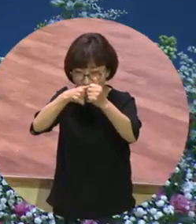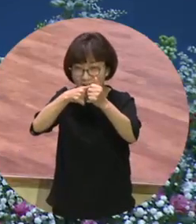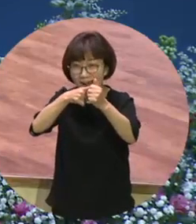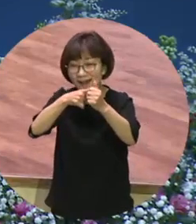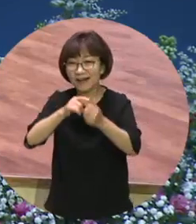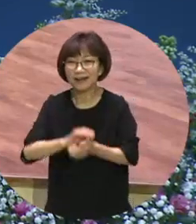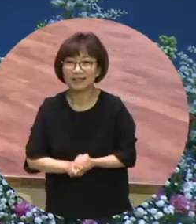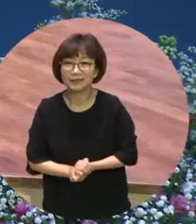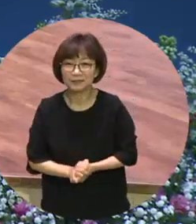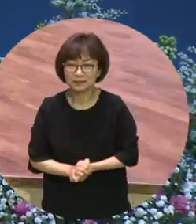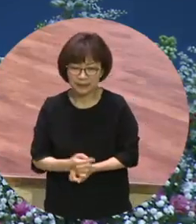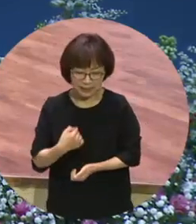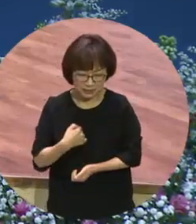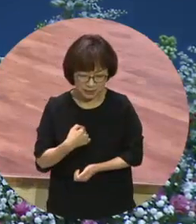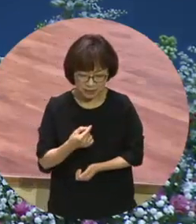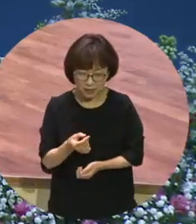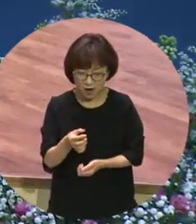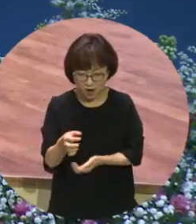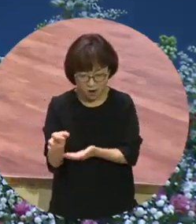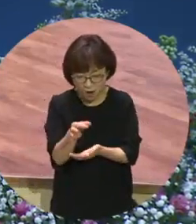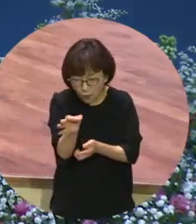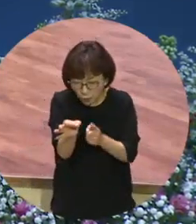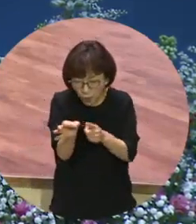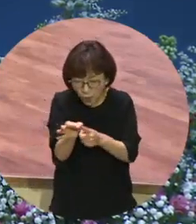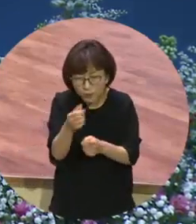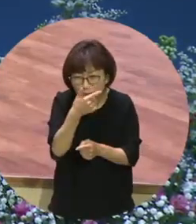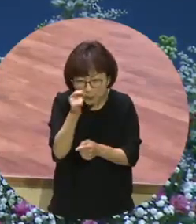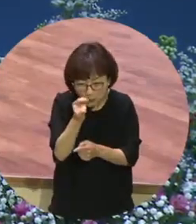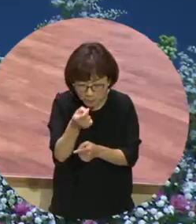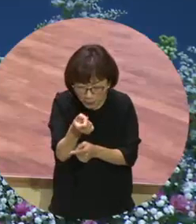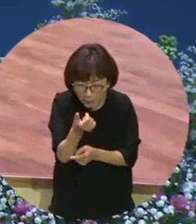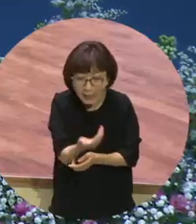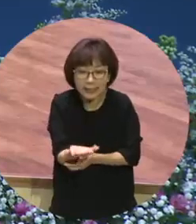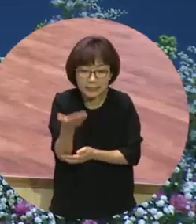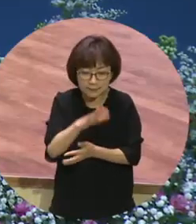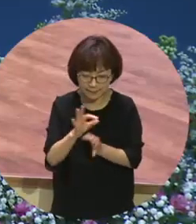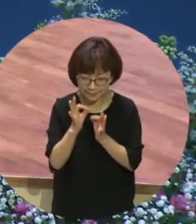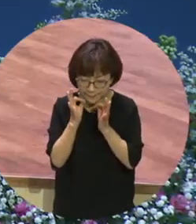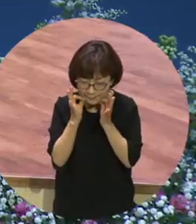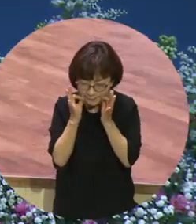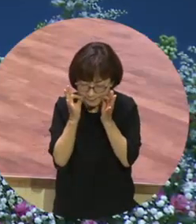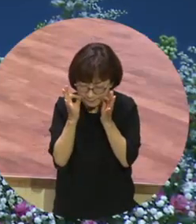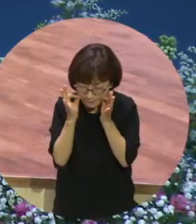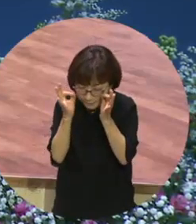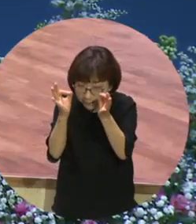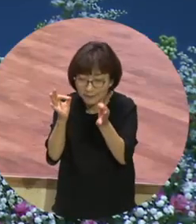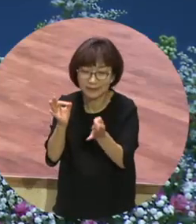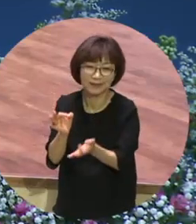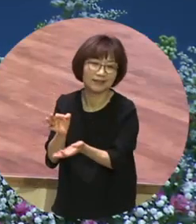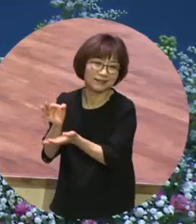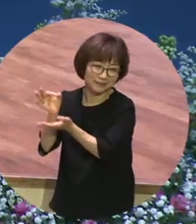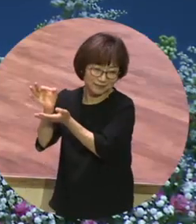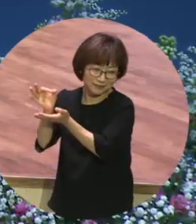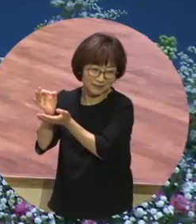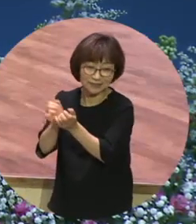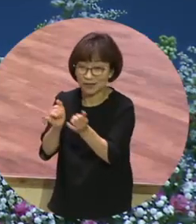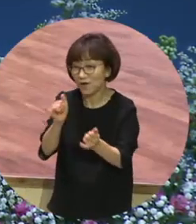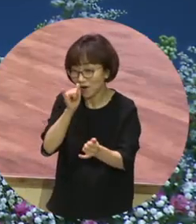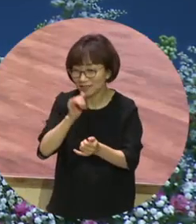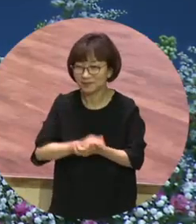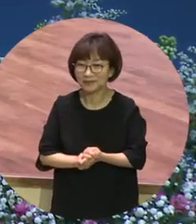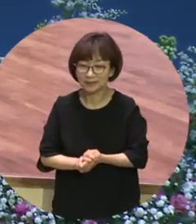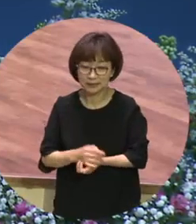정말 내가 적은 물질이라도 하나님 앞에 최선을 다합니다. 저는 매일 정식 기도하고 있습니다. 하나님